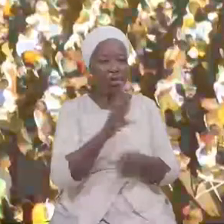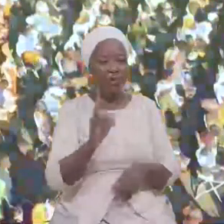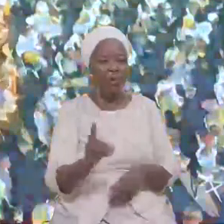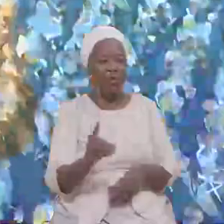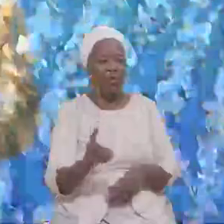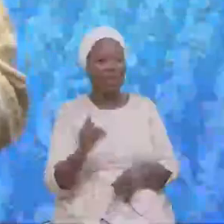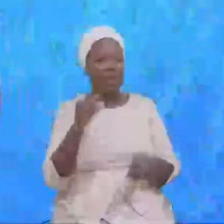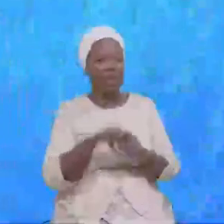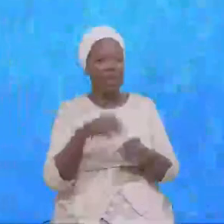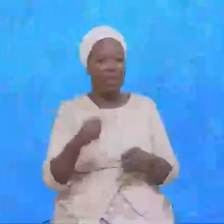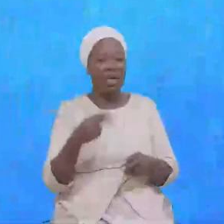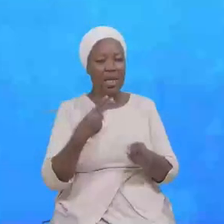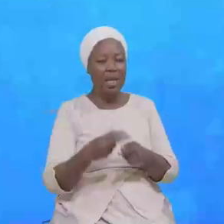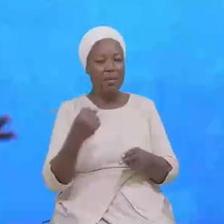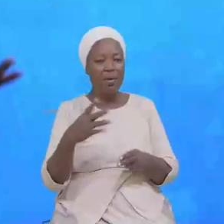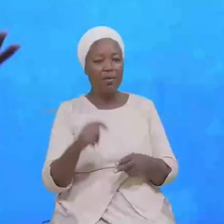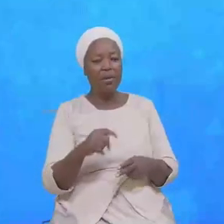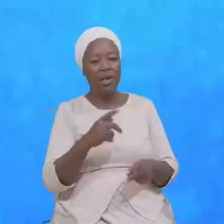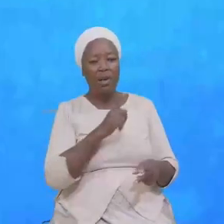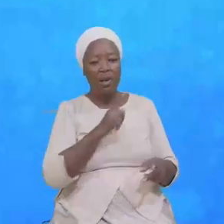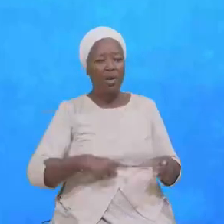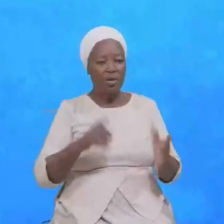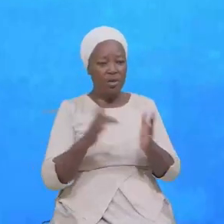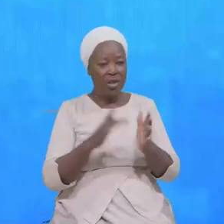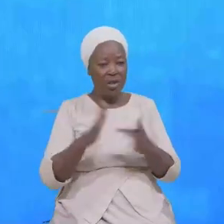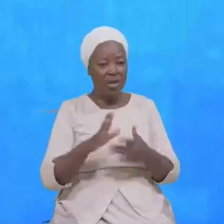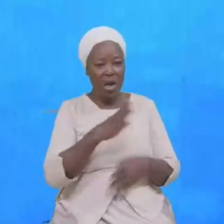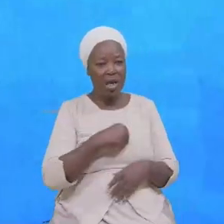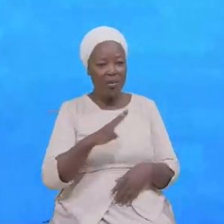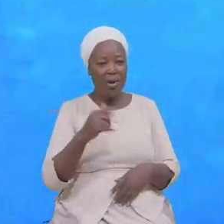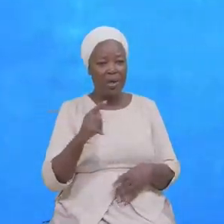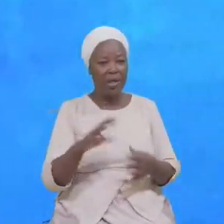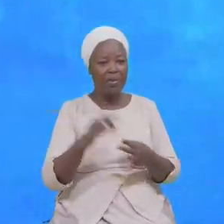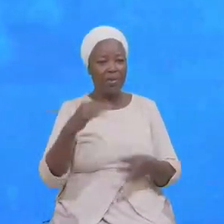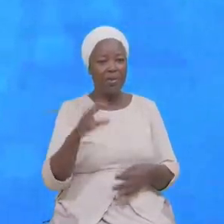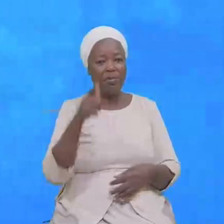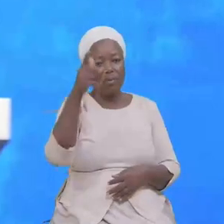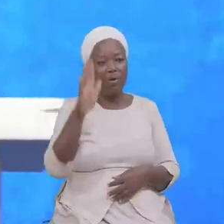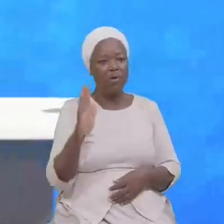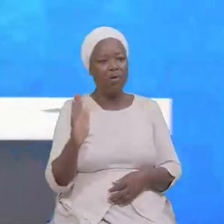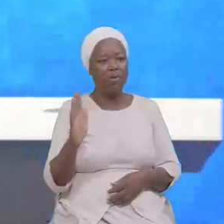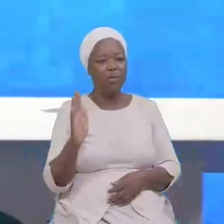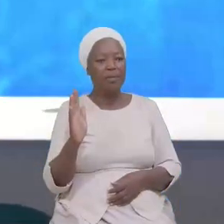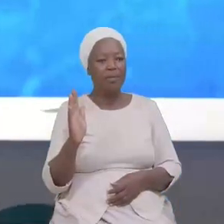au nom du Seigneur Jésus et par l'Esprit de Dieu.